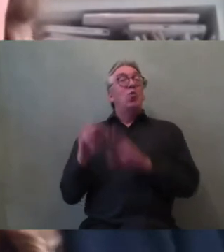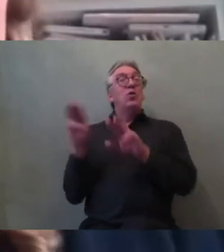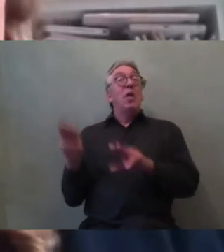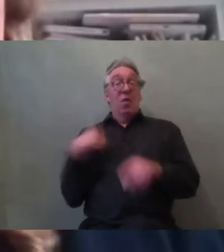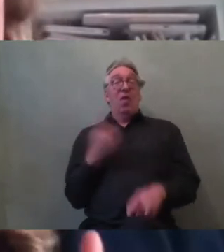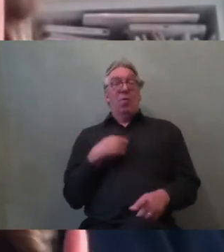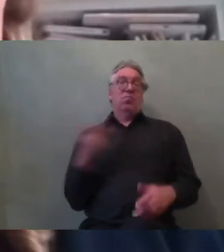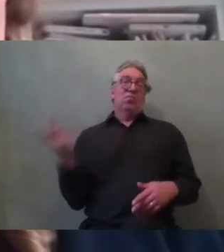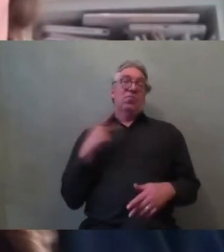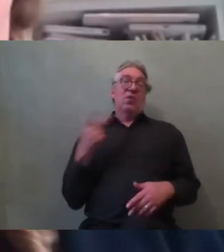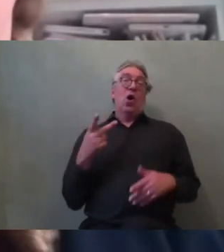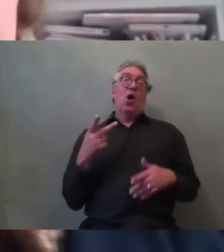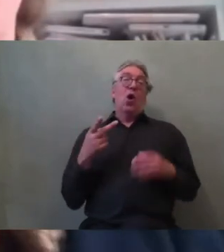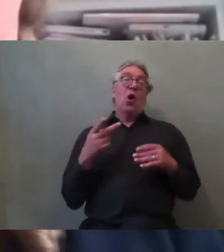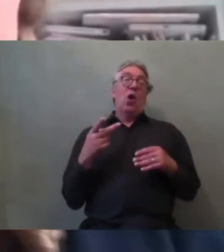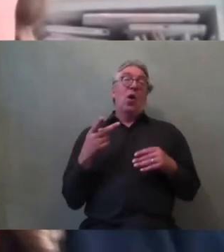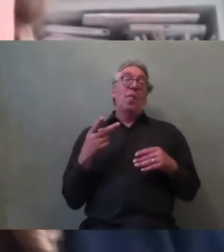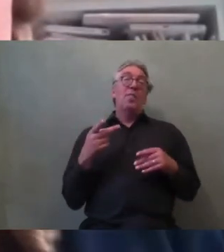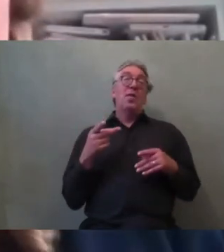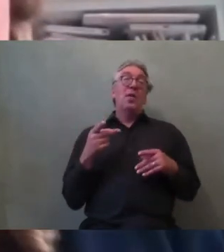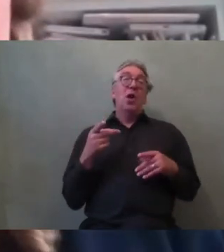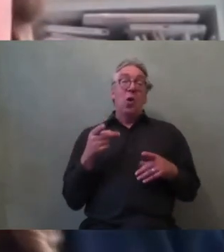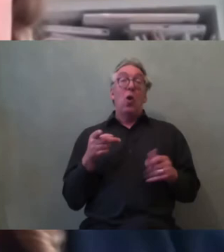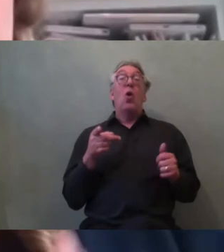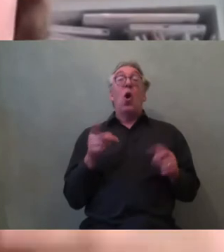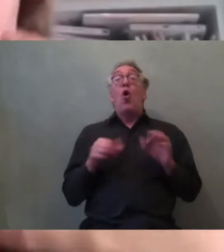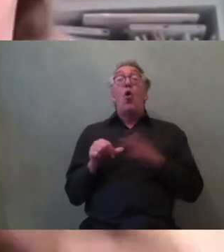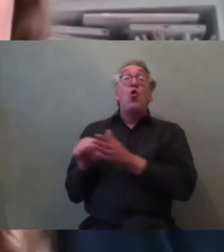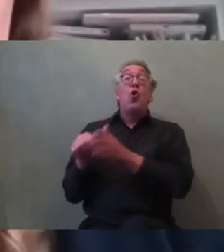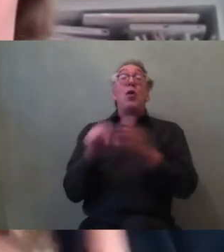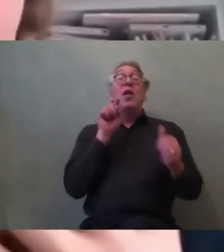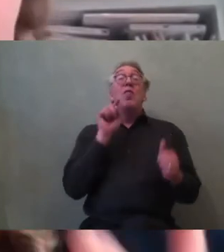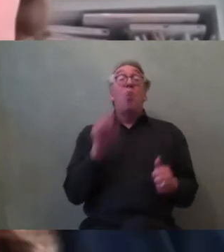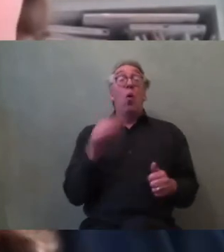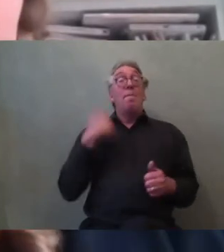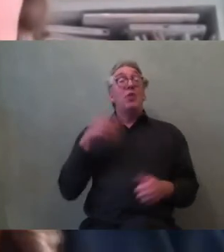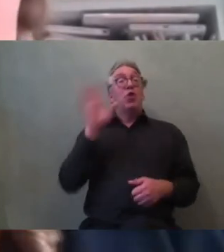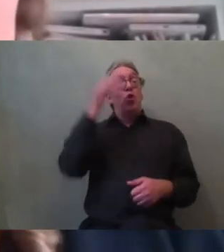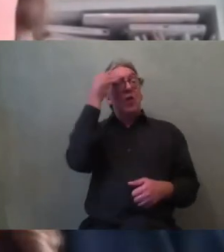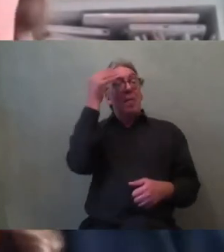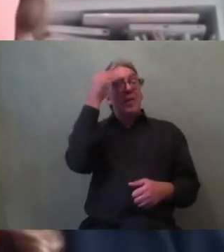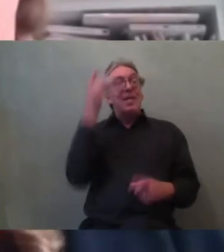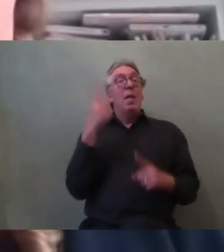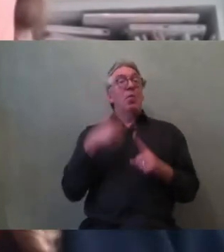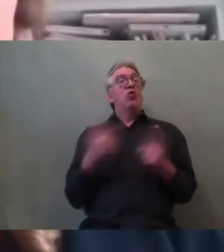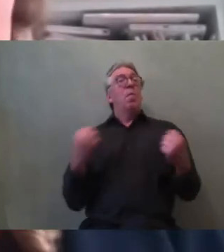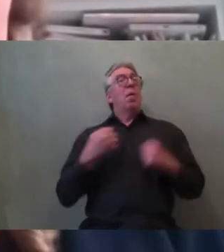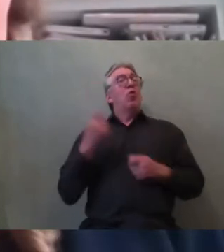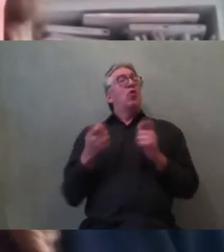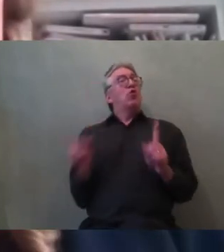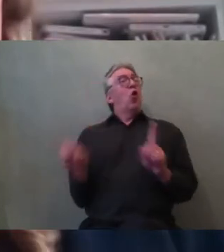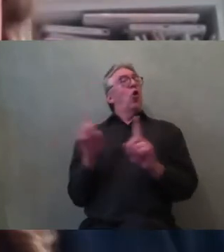waren rondleidingen voor mensen met dementie en Alzheimer en hun mantelzorgers. En dat heeft eigenlijk voor ons de bal aan het rollen gebracht.